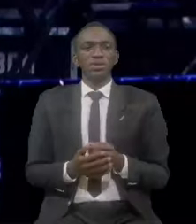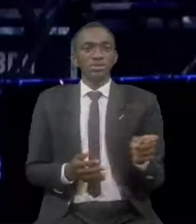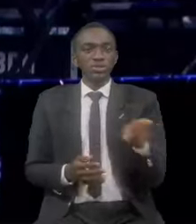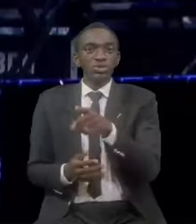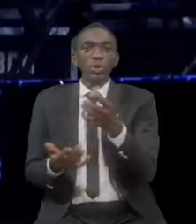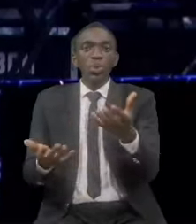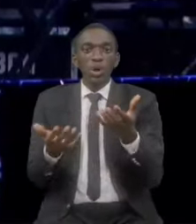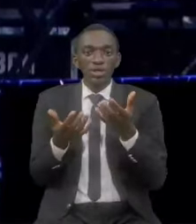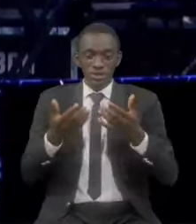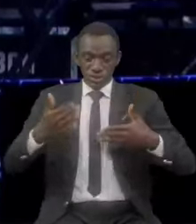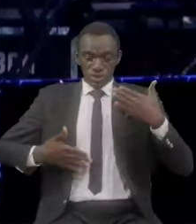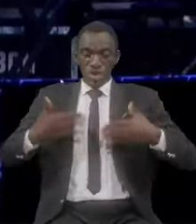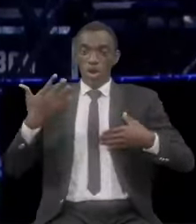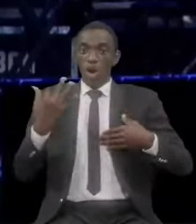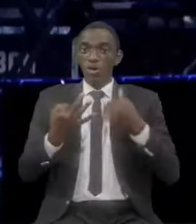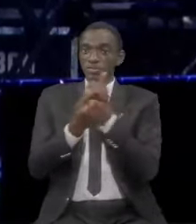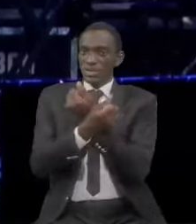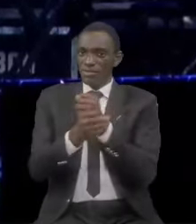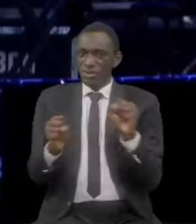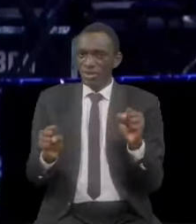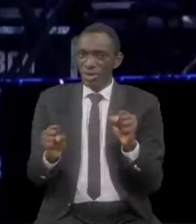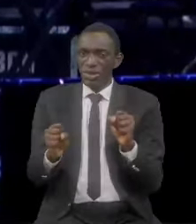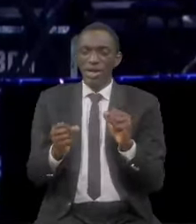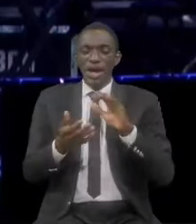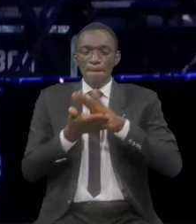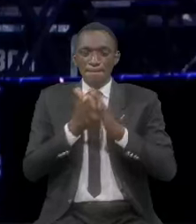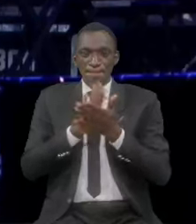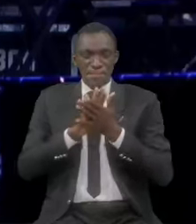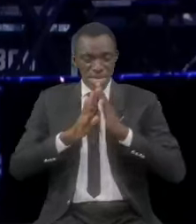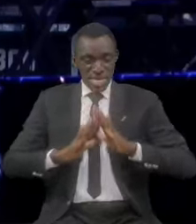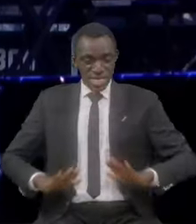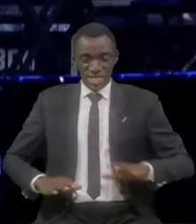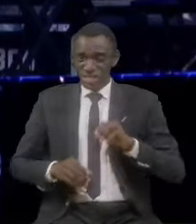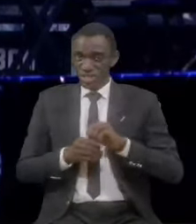du salut, la paix du salut,